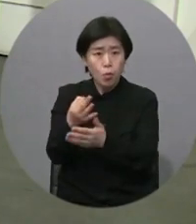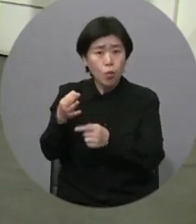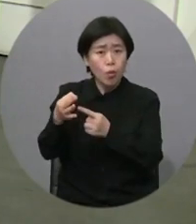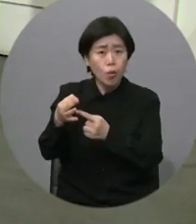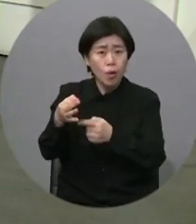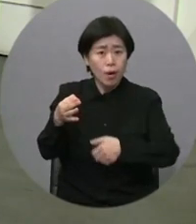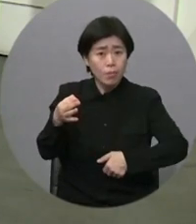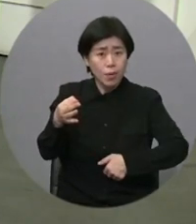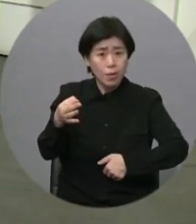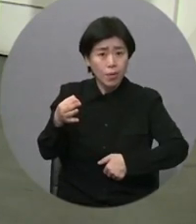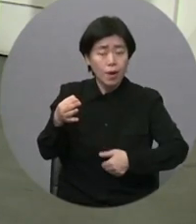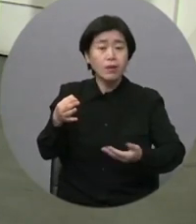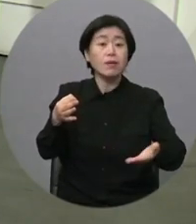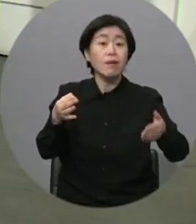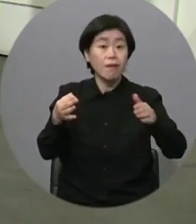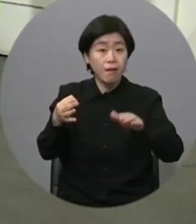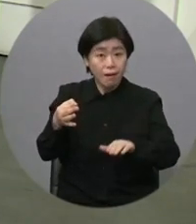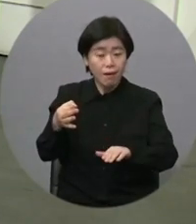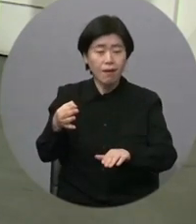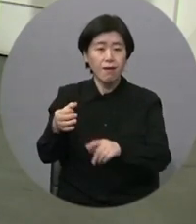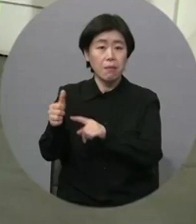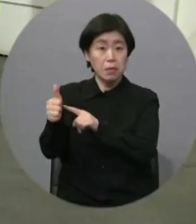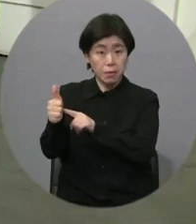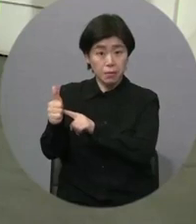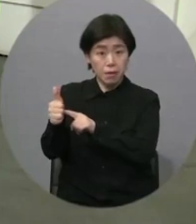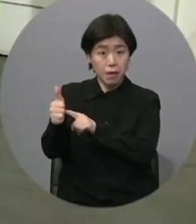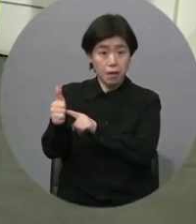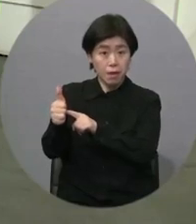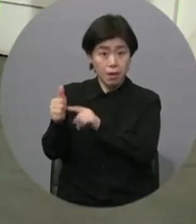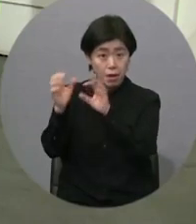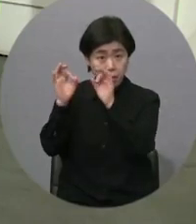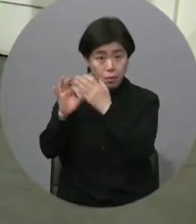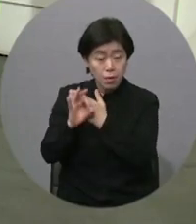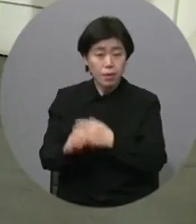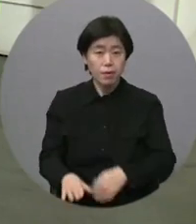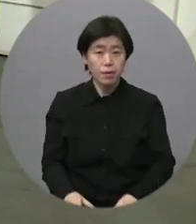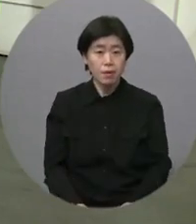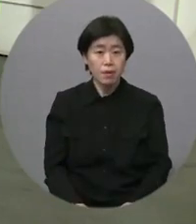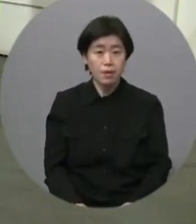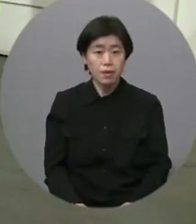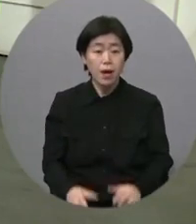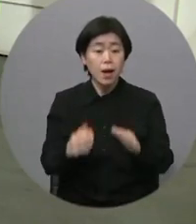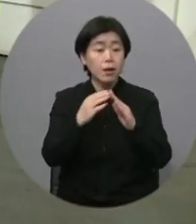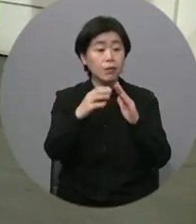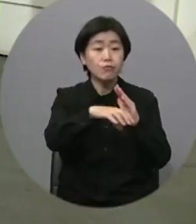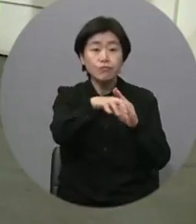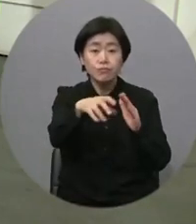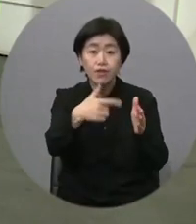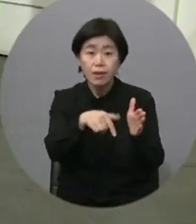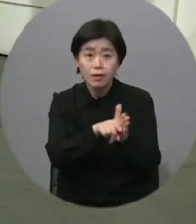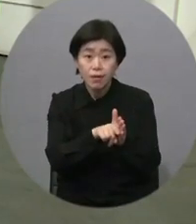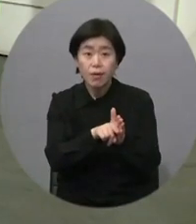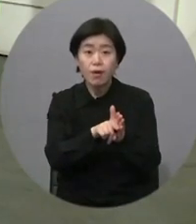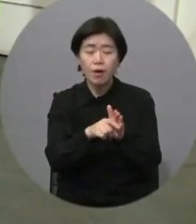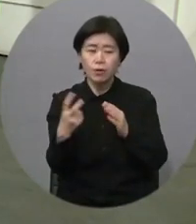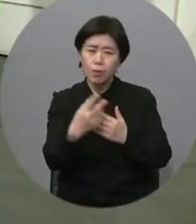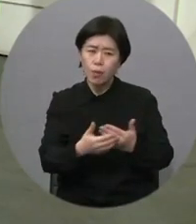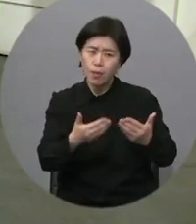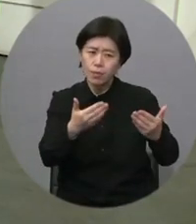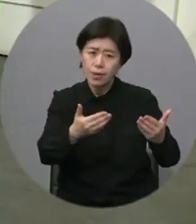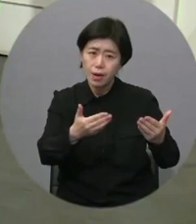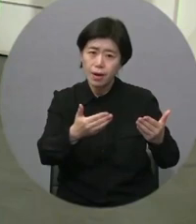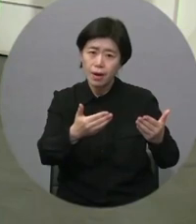맞습니다. 취지가 네. 나 이웃을 위하고 봉사다 라고